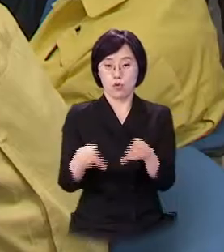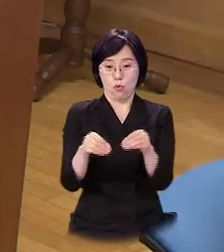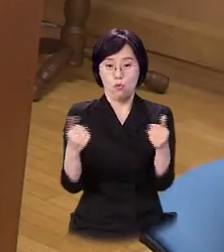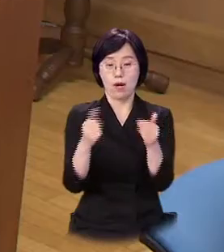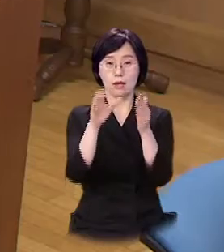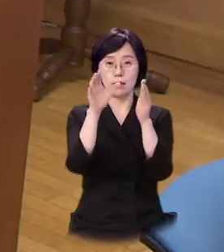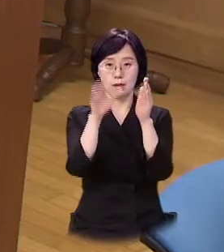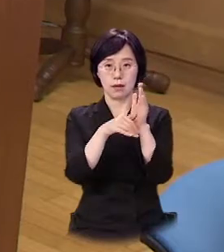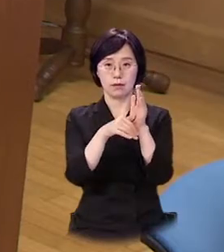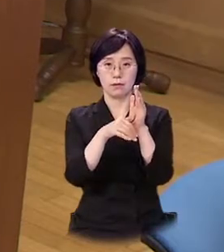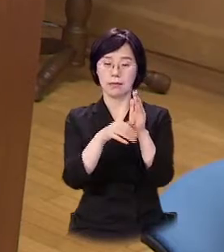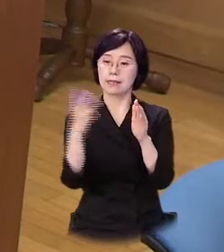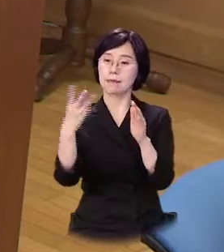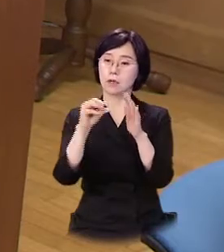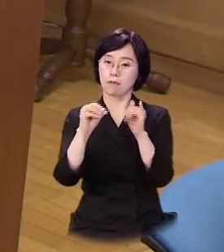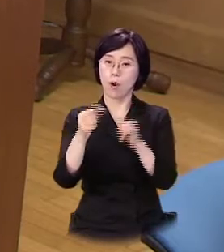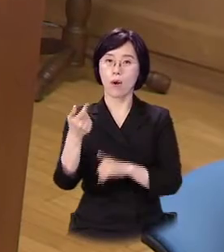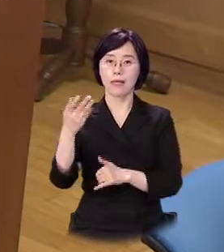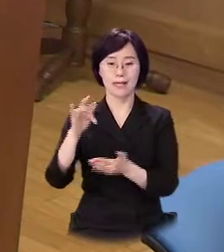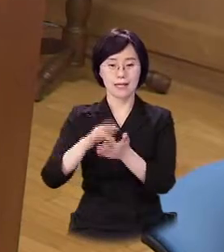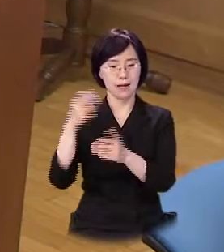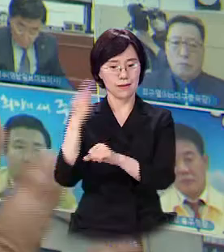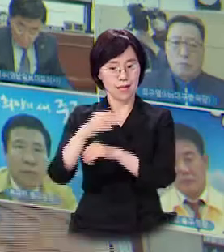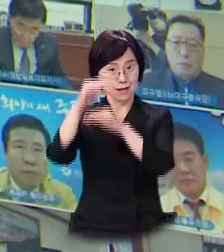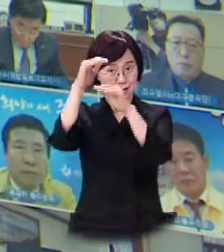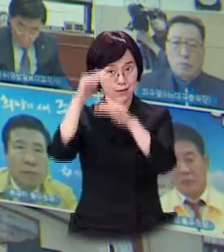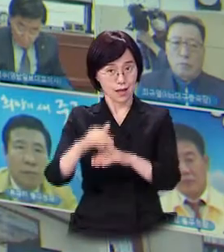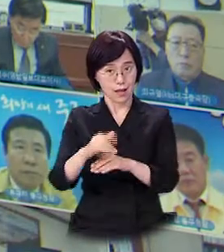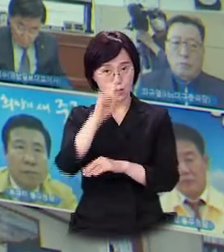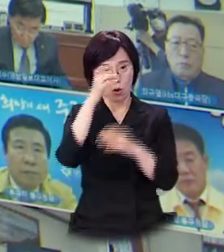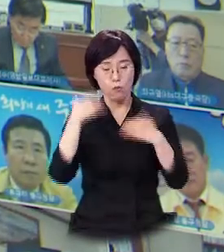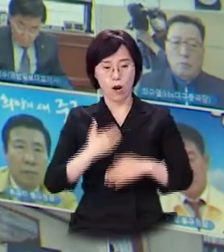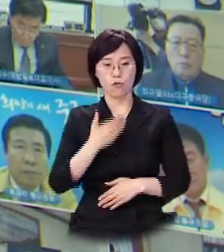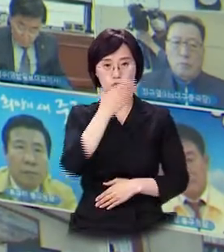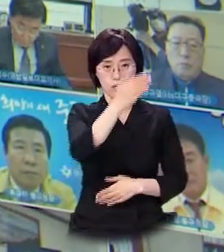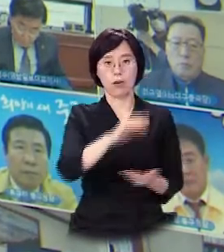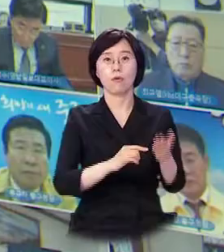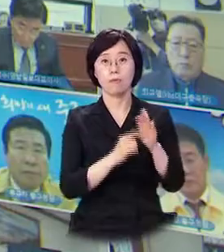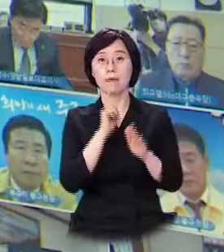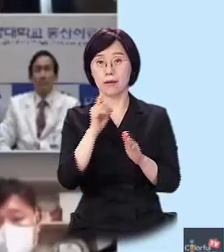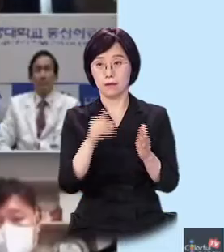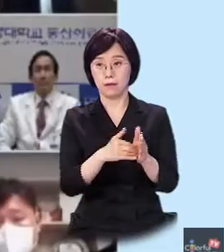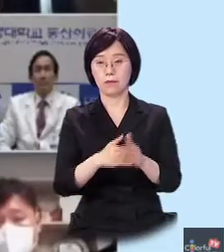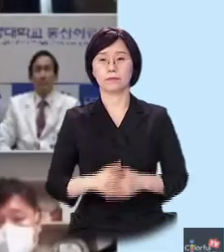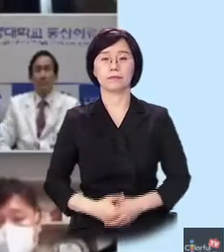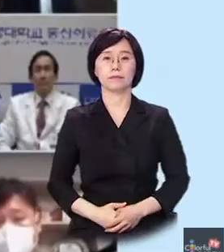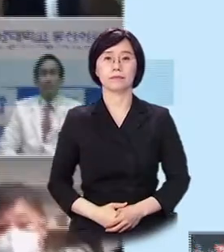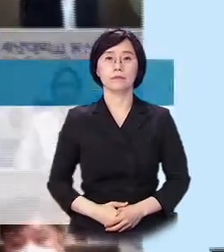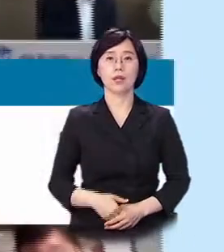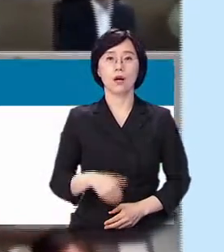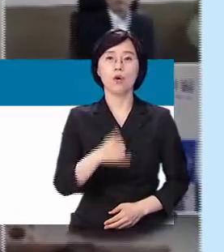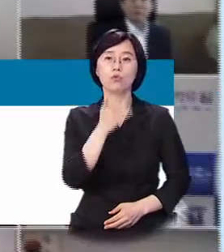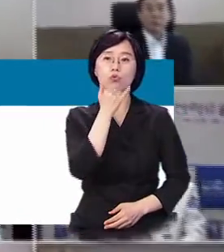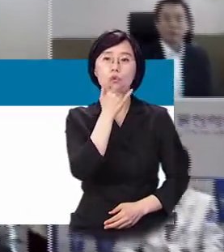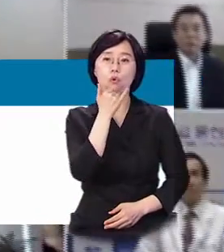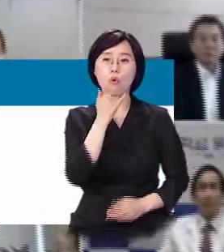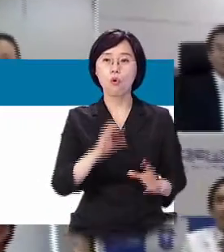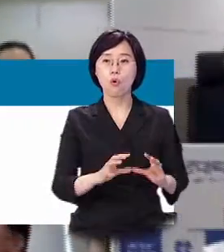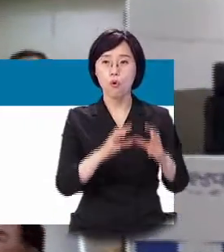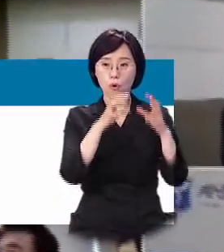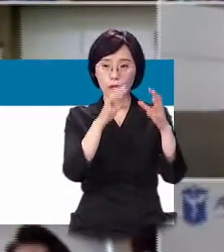권 시장은 3천만 명분의 화이자 백신 구매 관련 내용을 정부에 제공했다고 말합니다. 독일에 있는